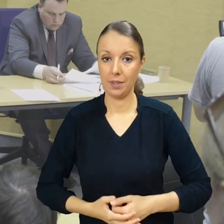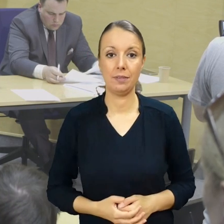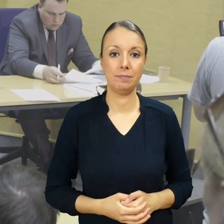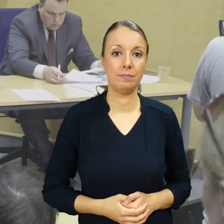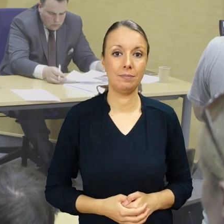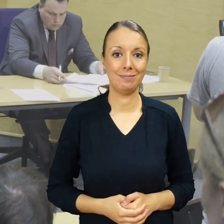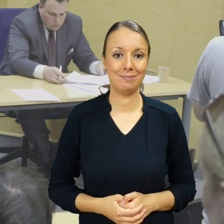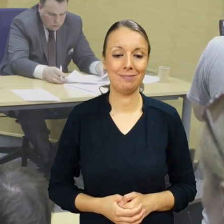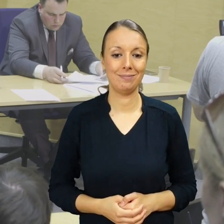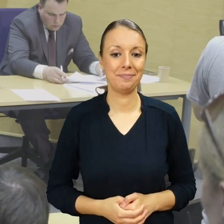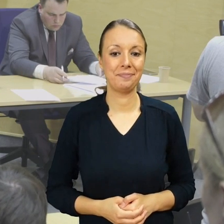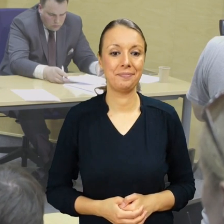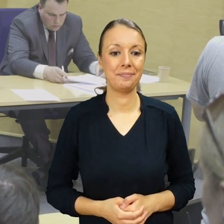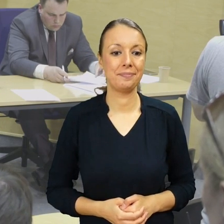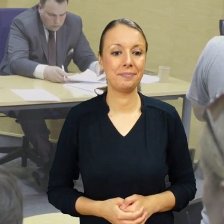Znaczy, oczywiście uważam, że